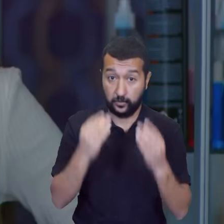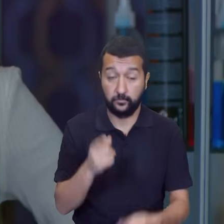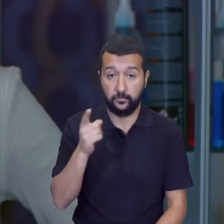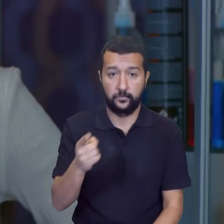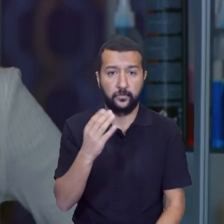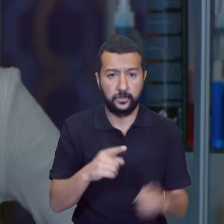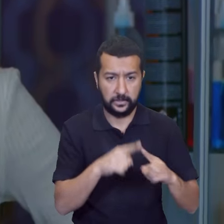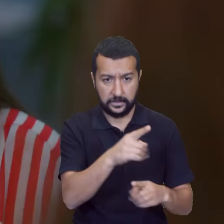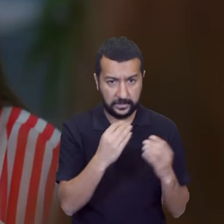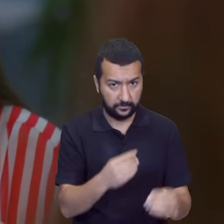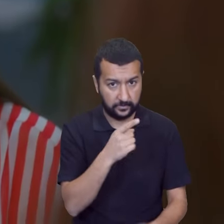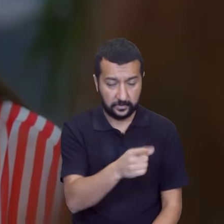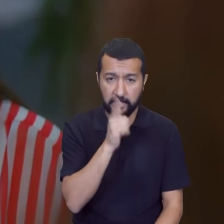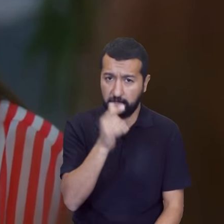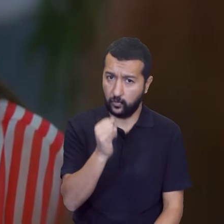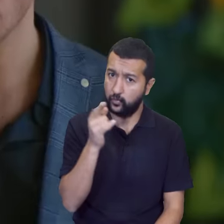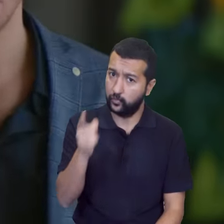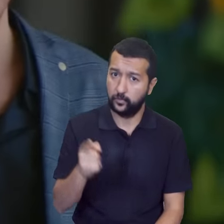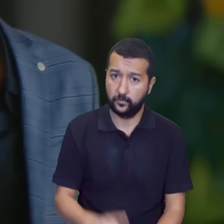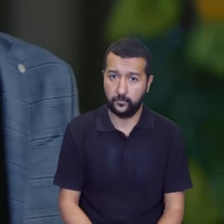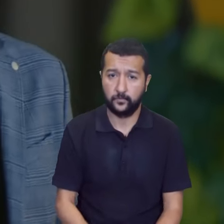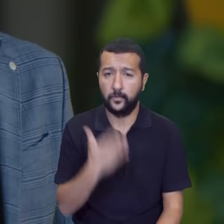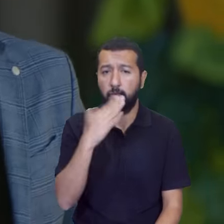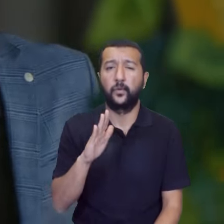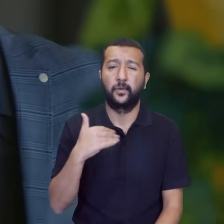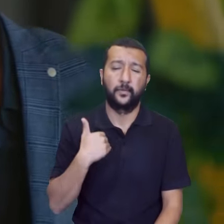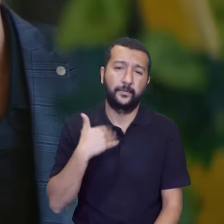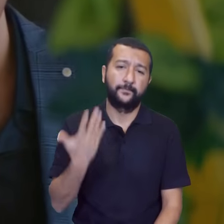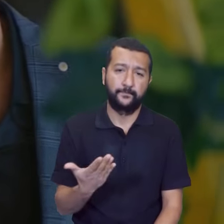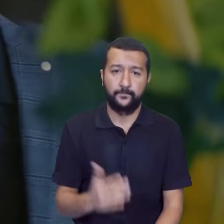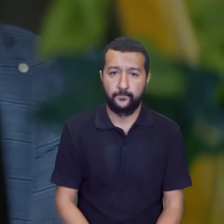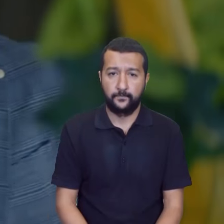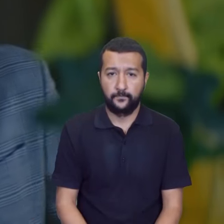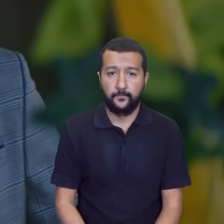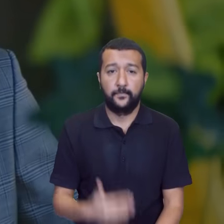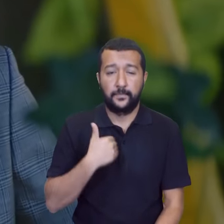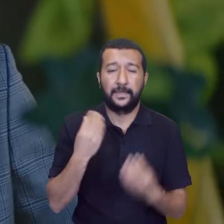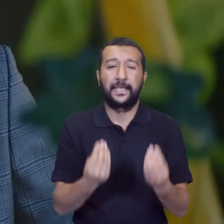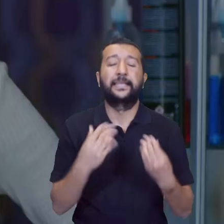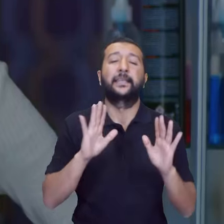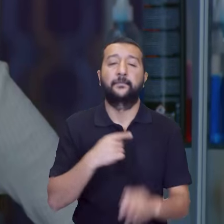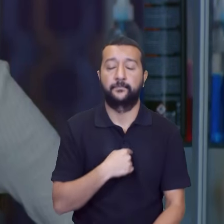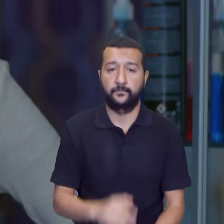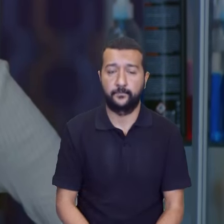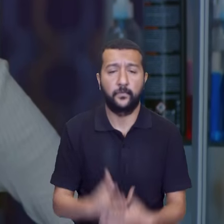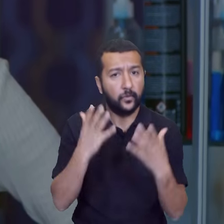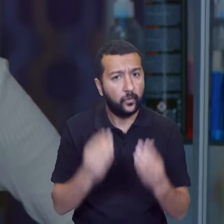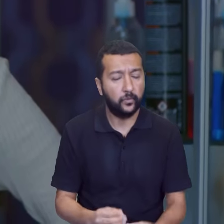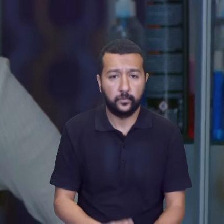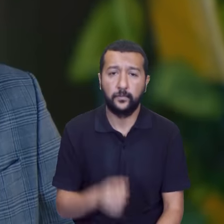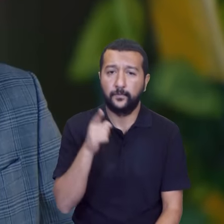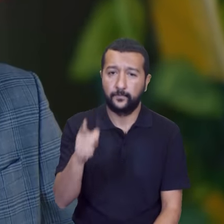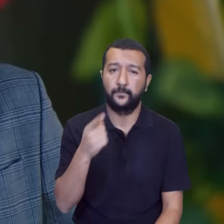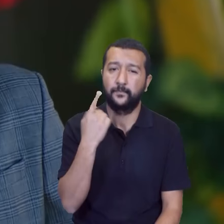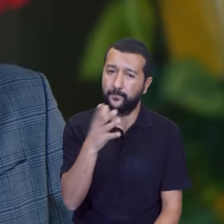miyiz? Tarık sen iyi misin? Sesin kötü geliyor. Yok Emel, ben pek iyi değilim. Düğün yaptıkları mekanda.